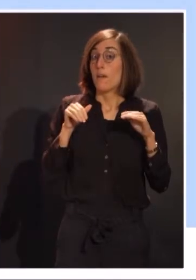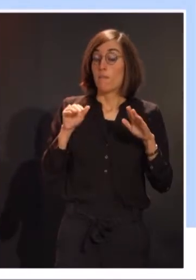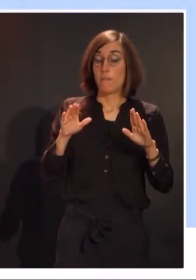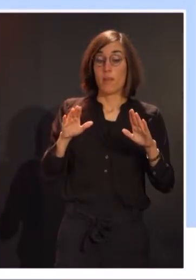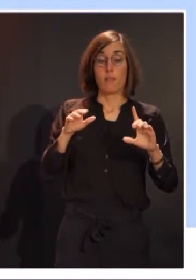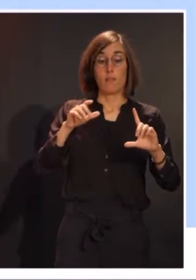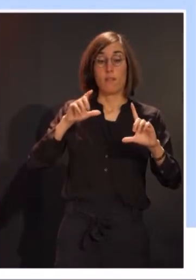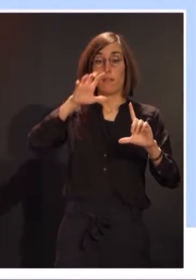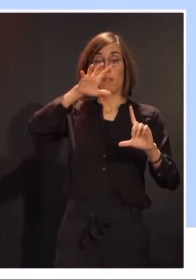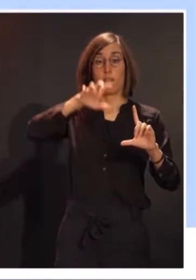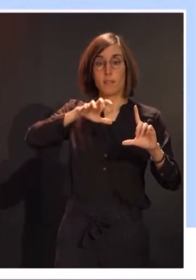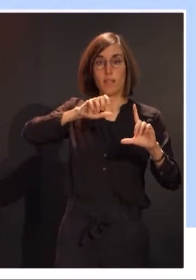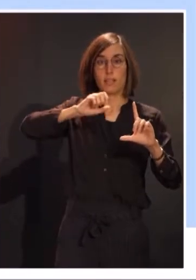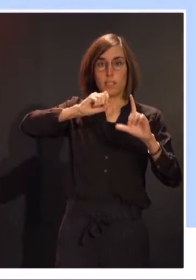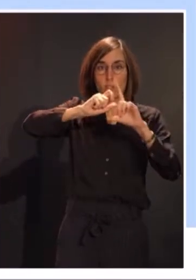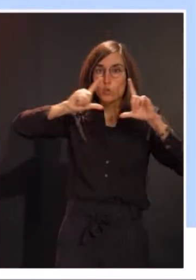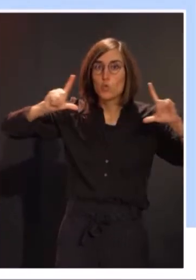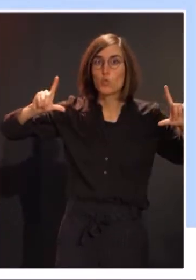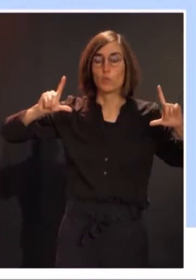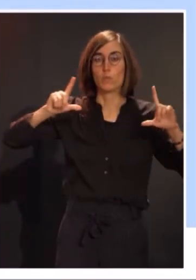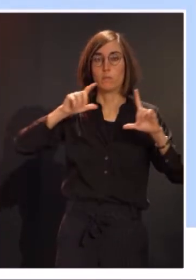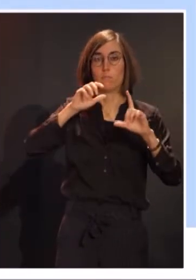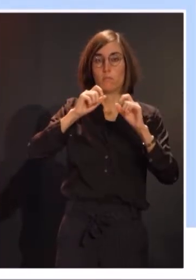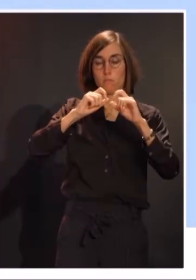texte et également du pointeur de la souris.